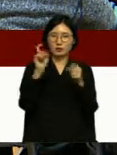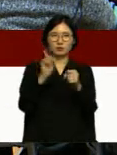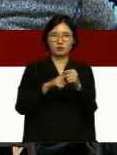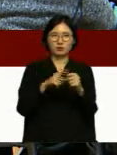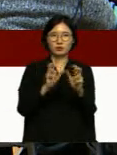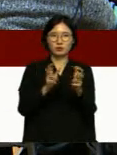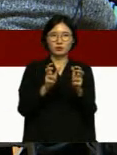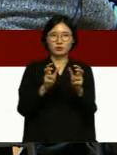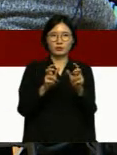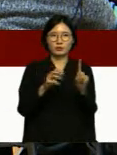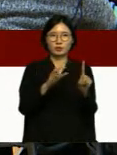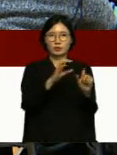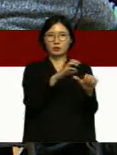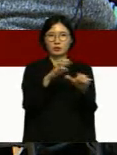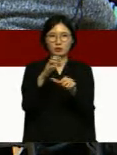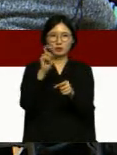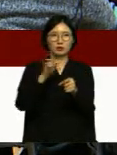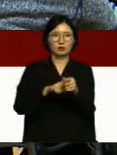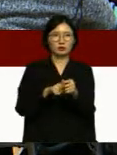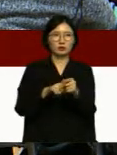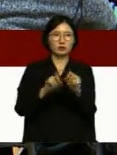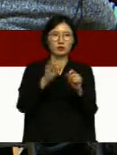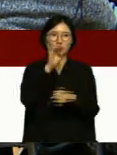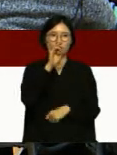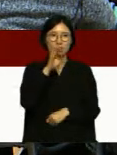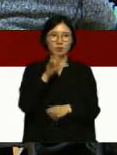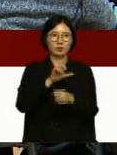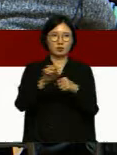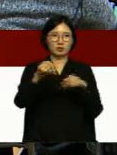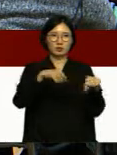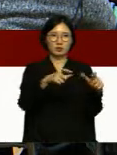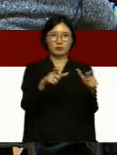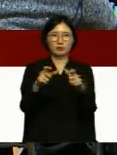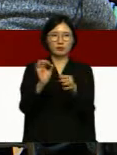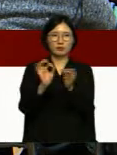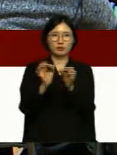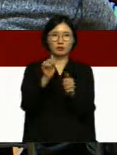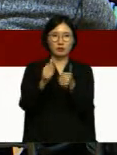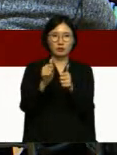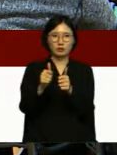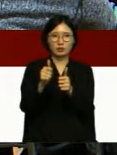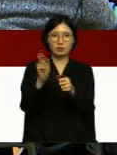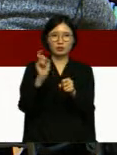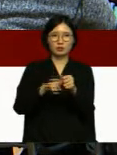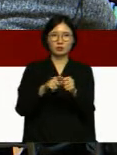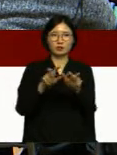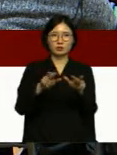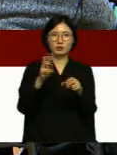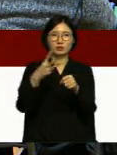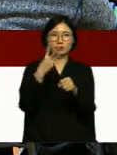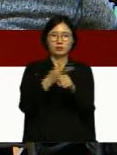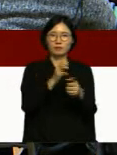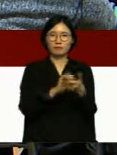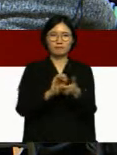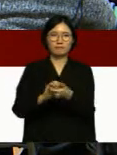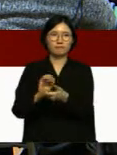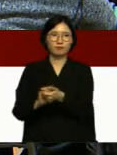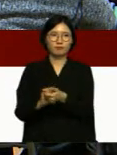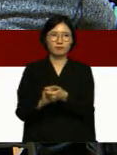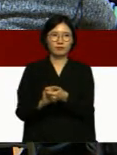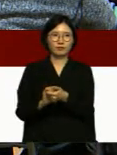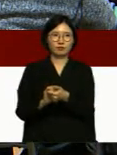또 이래서 이런 말 하면 안 된다. 지자체들도 경쟁적으로 하고 이러니까 이제는 한 3년씩 장기적으로